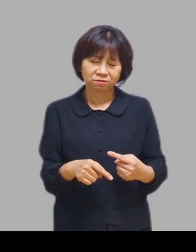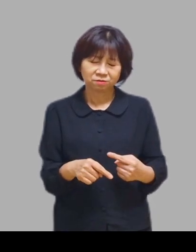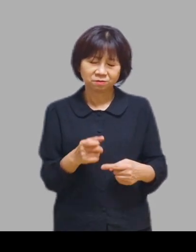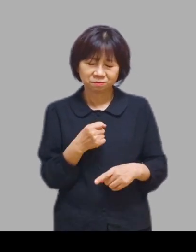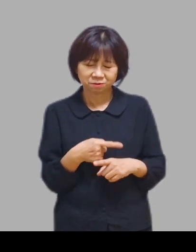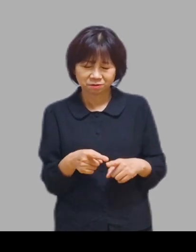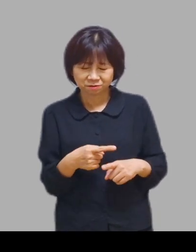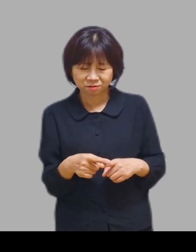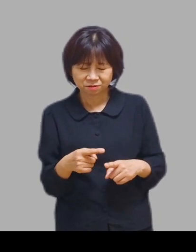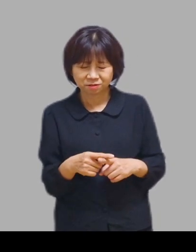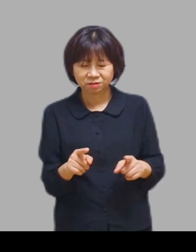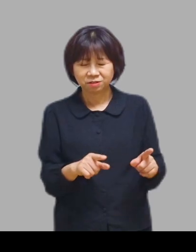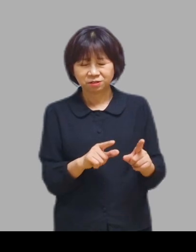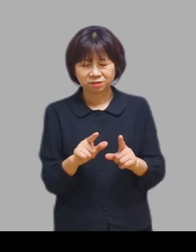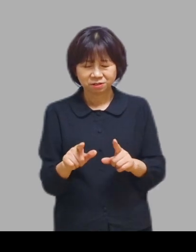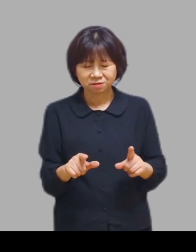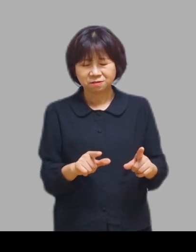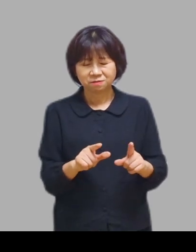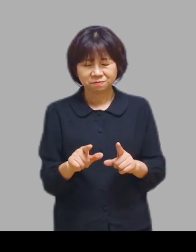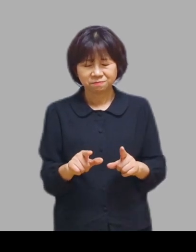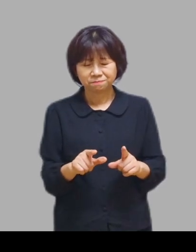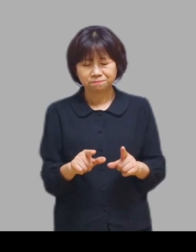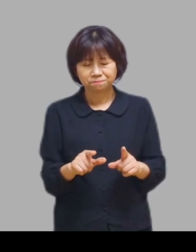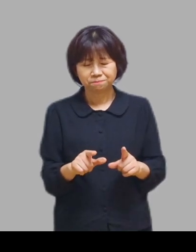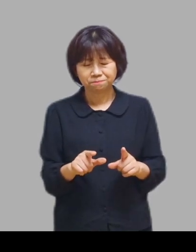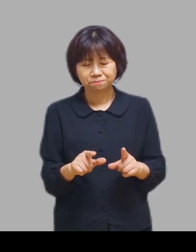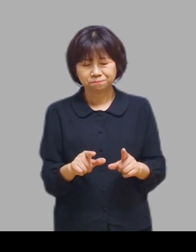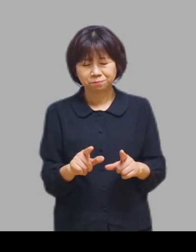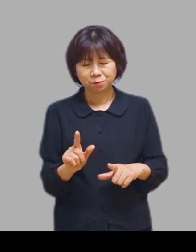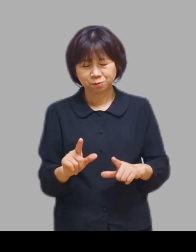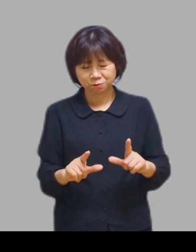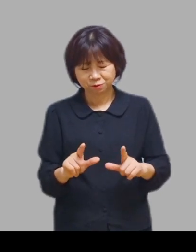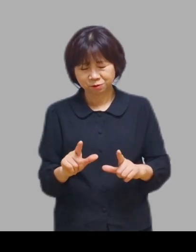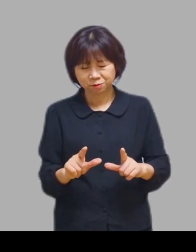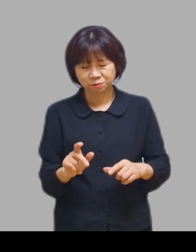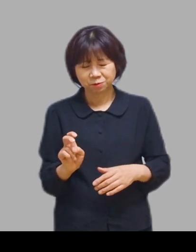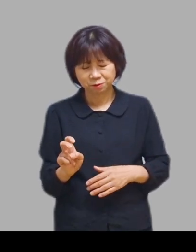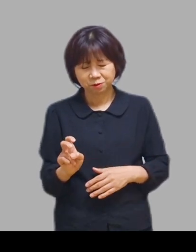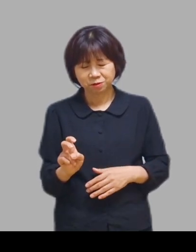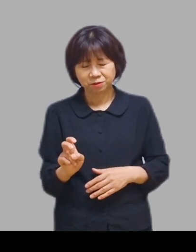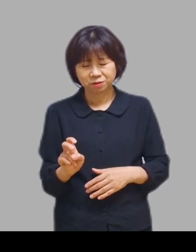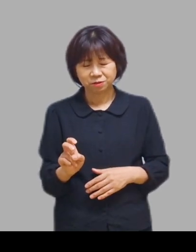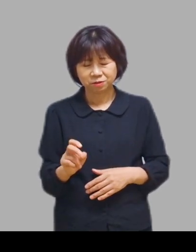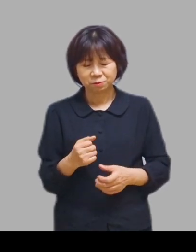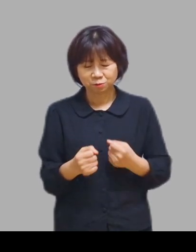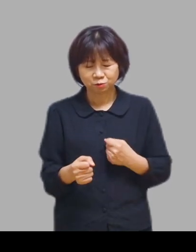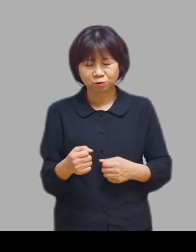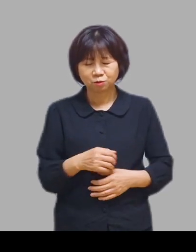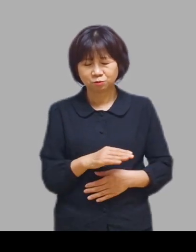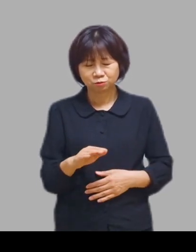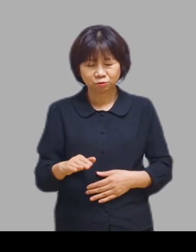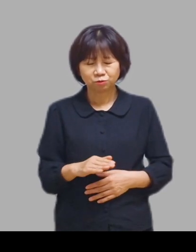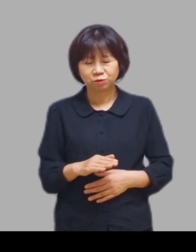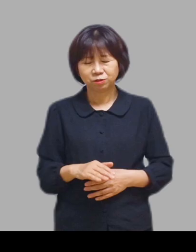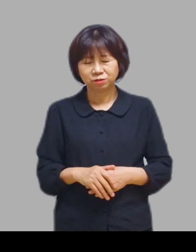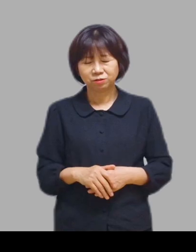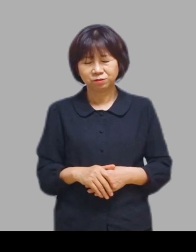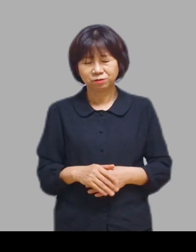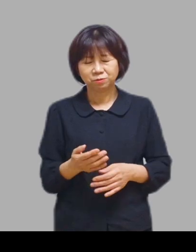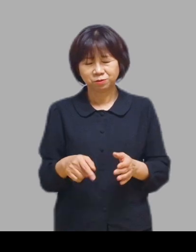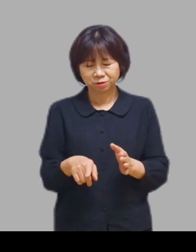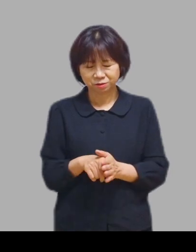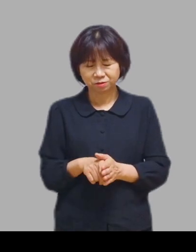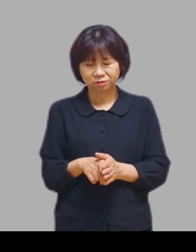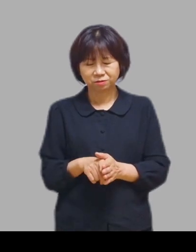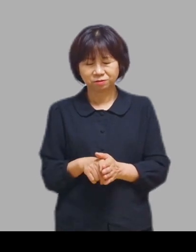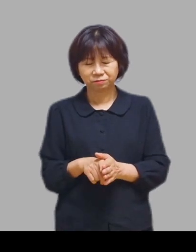정죄하며 살아가는 모습이 우리의 삶의 모습인데, 우리를 위해서 인카네이션 하셔서 사람이 되셔서